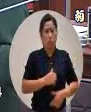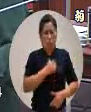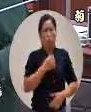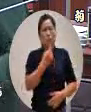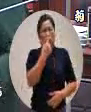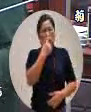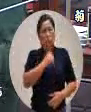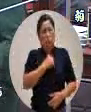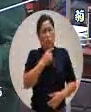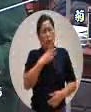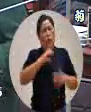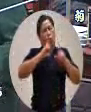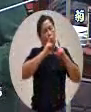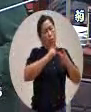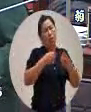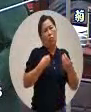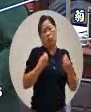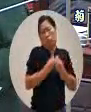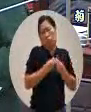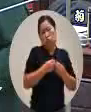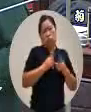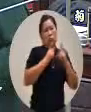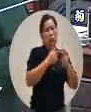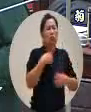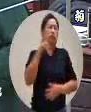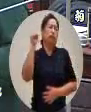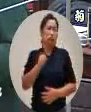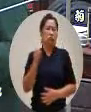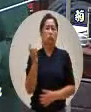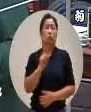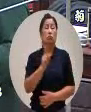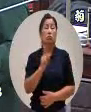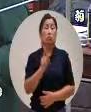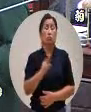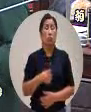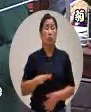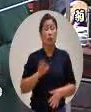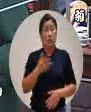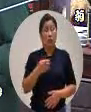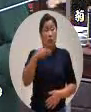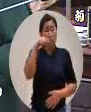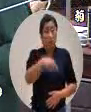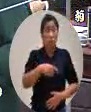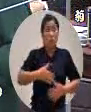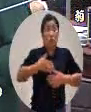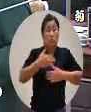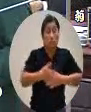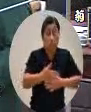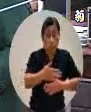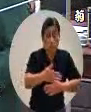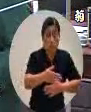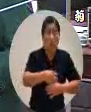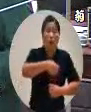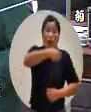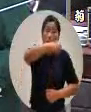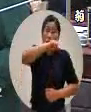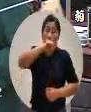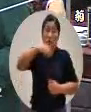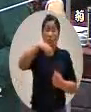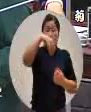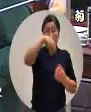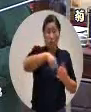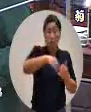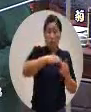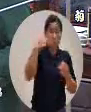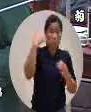不敢要怎麼我不知道我要怎麼自己承諾但是這個過程在台灣這個煙瓶的